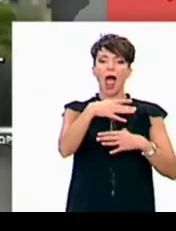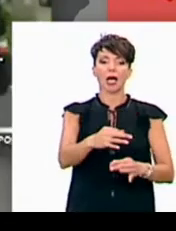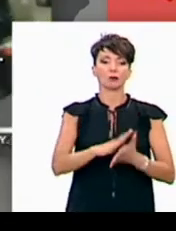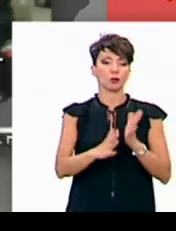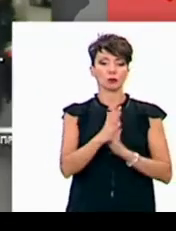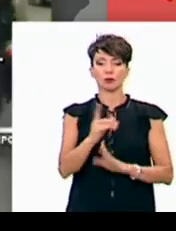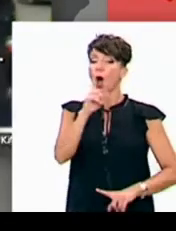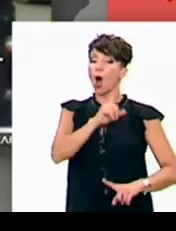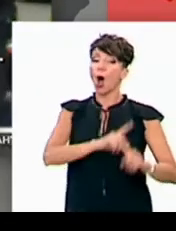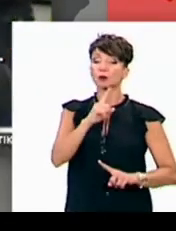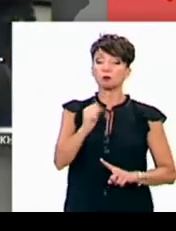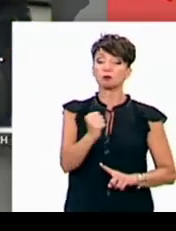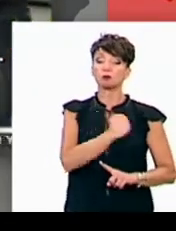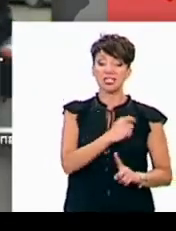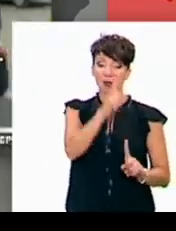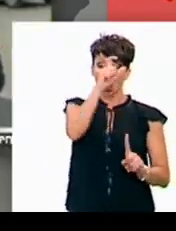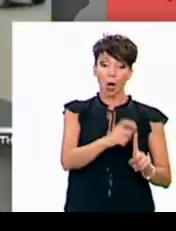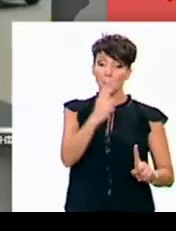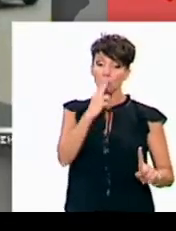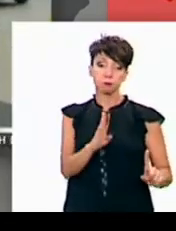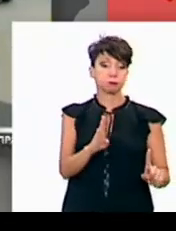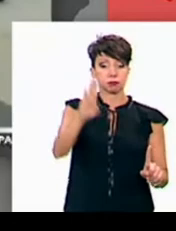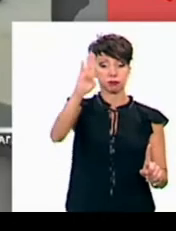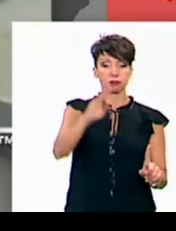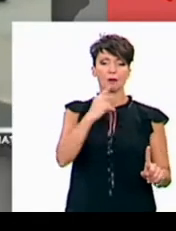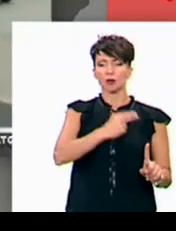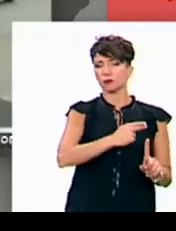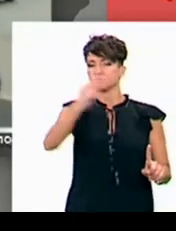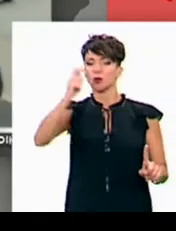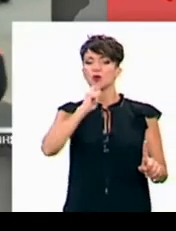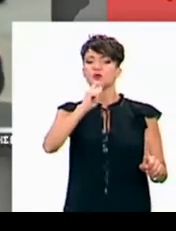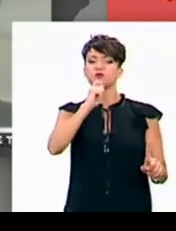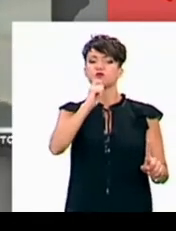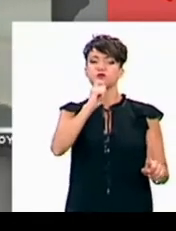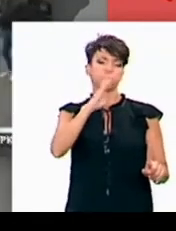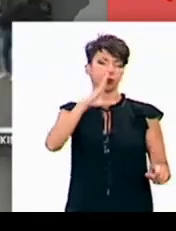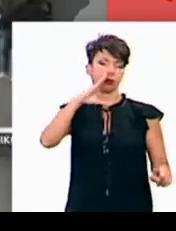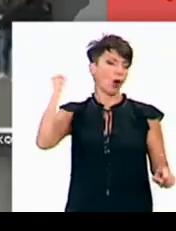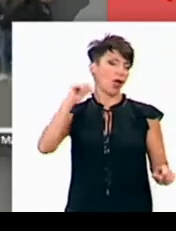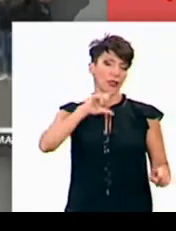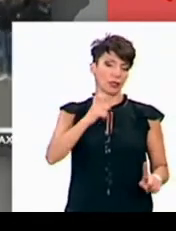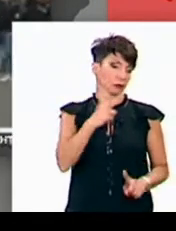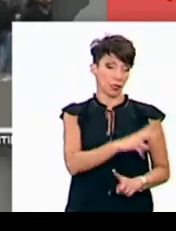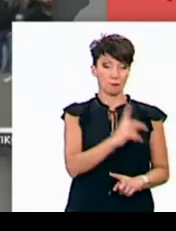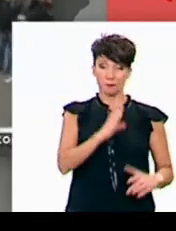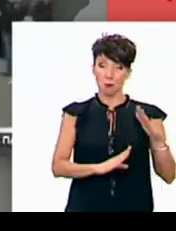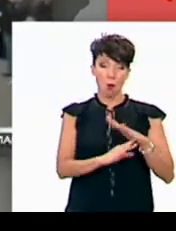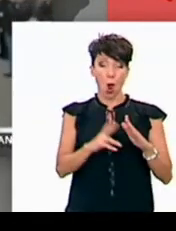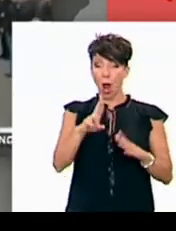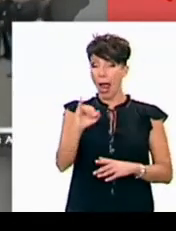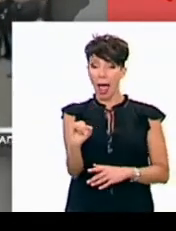noi che riconoscono nella figura di Mussolini il più grande uomo storico che abbiamo avuto. Ο πρόεδρος της ΡΑΙ δήλωσε ότι